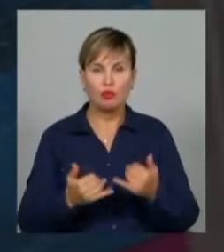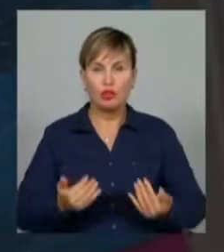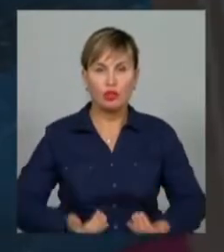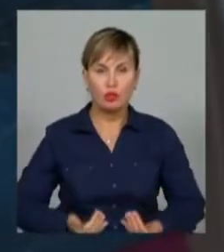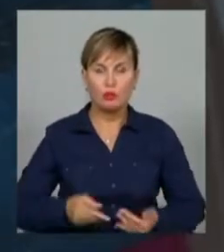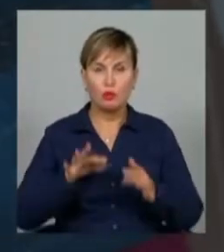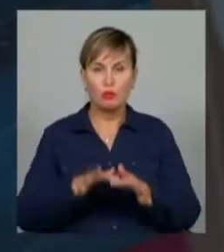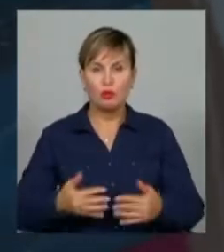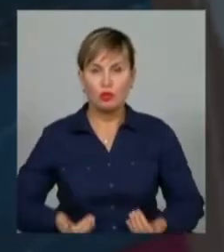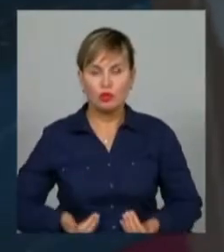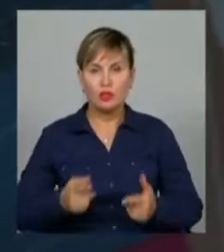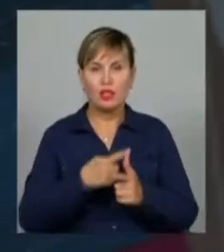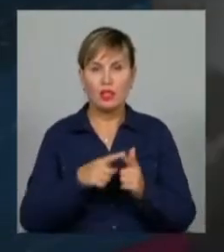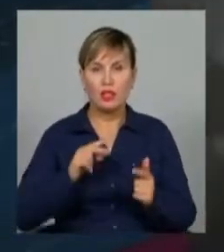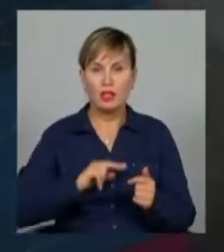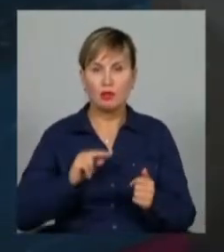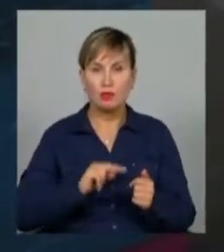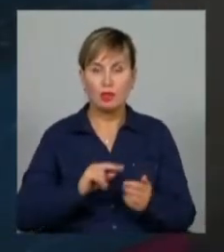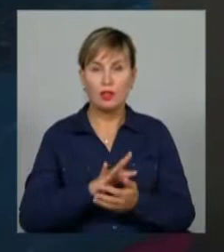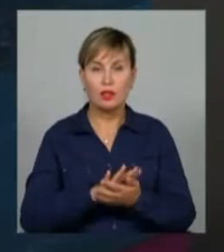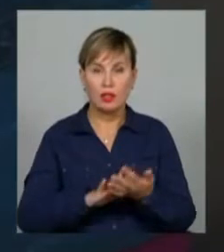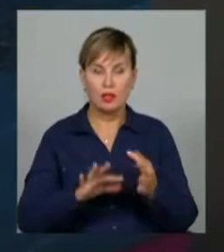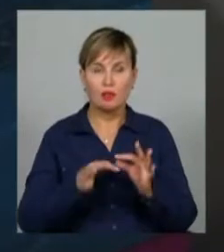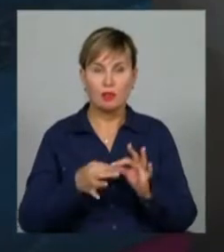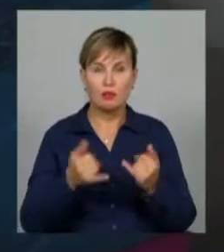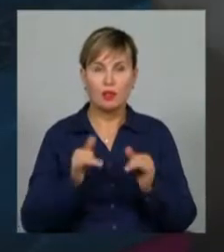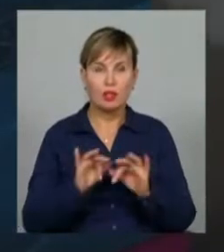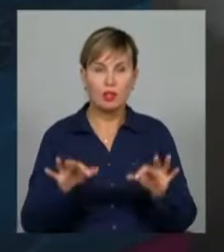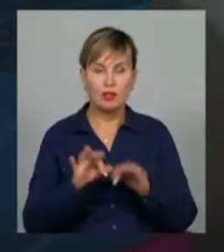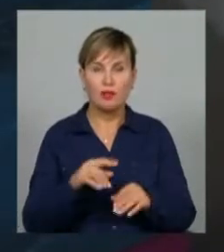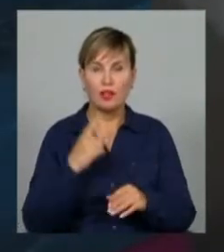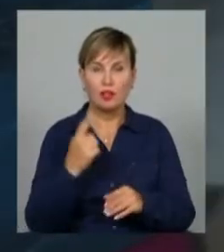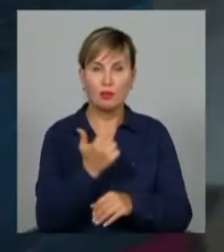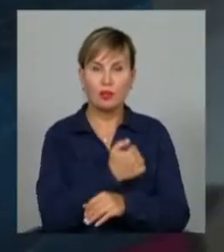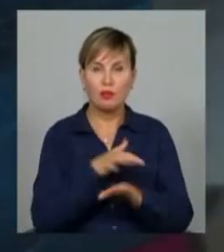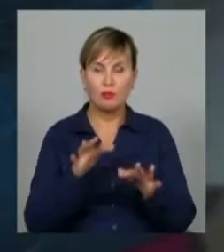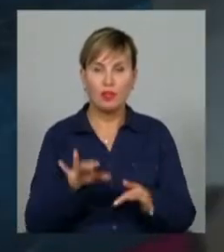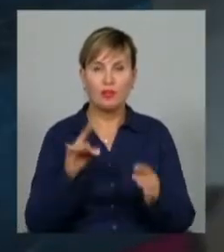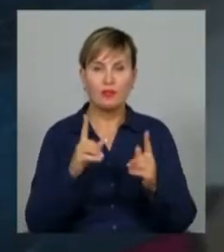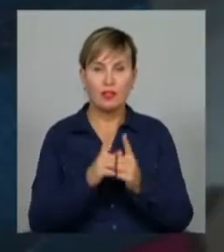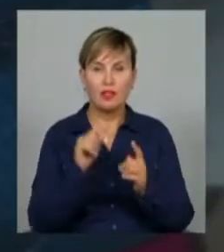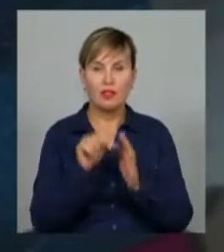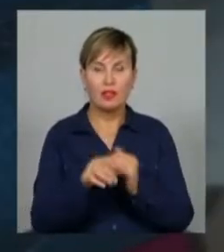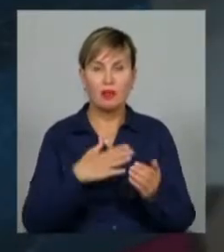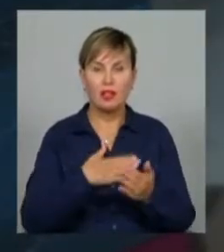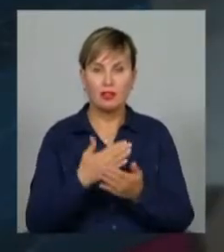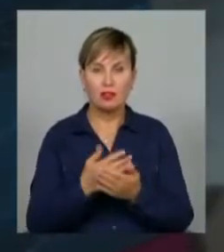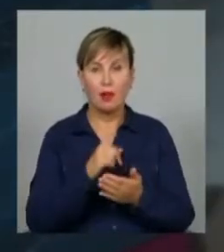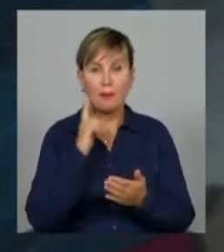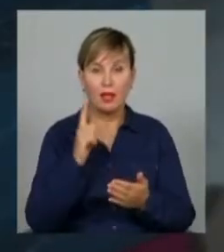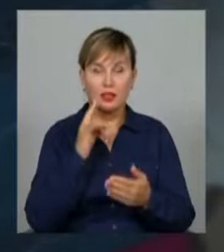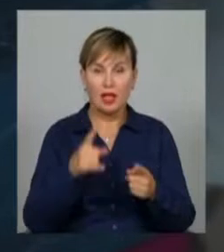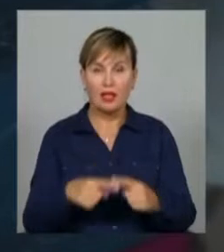по месту жительства или работы. Дина Жанабекова сегодня отправилась в один из прививочных пунктов и встретила там активистов